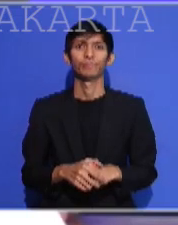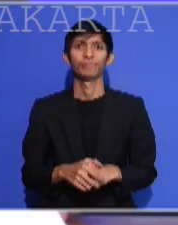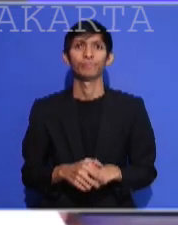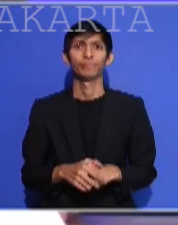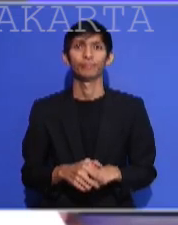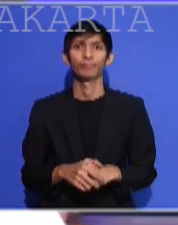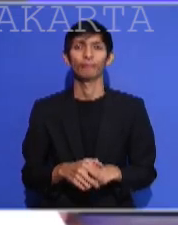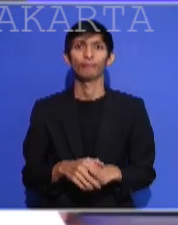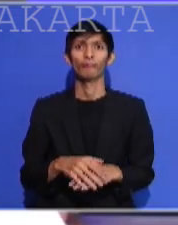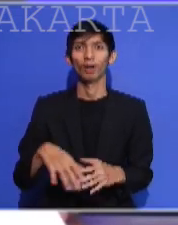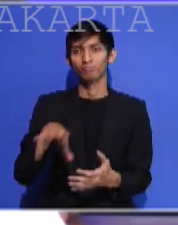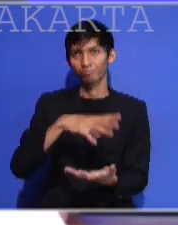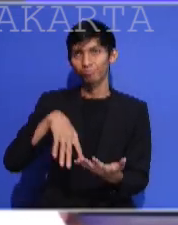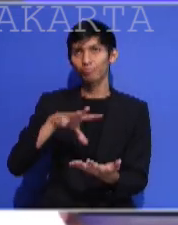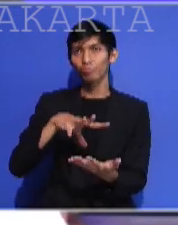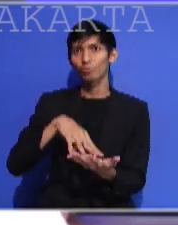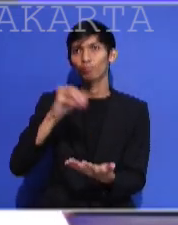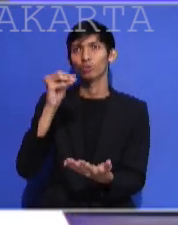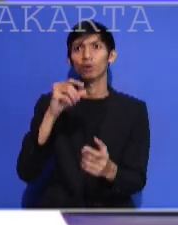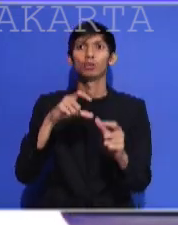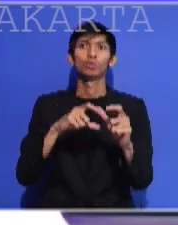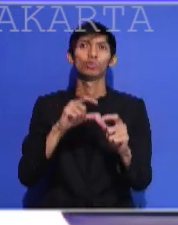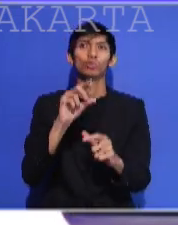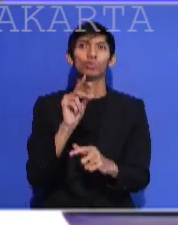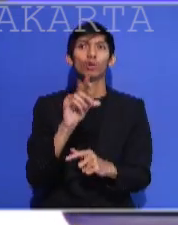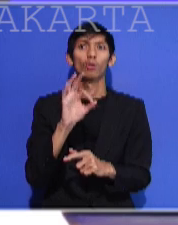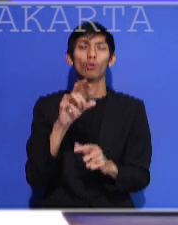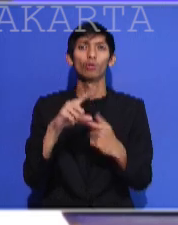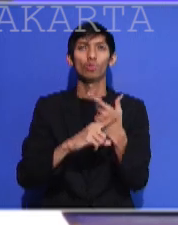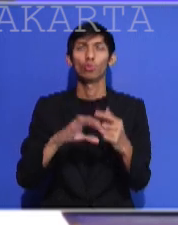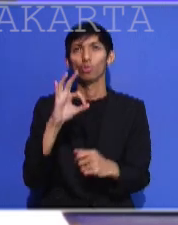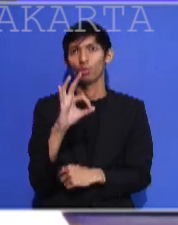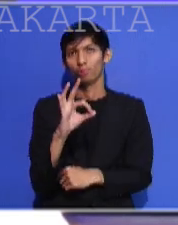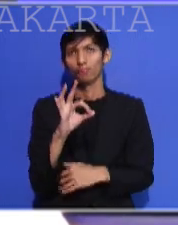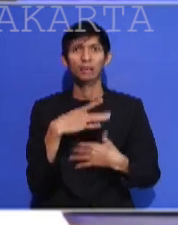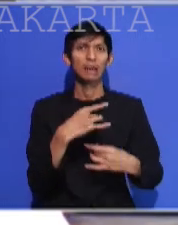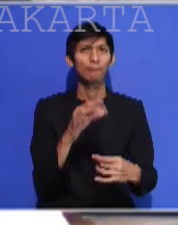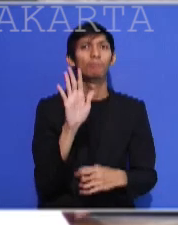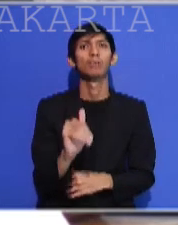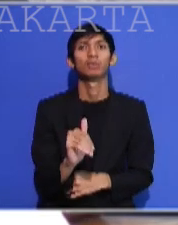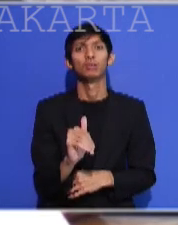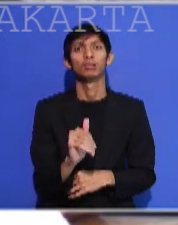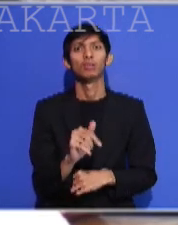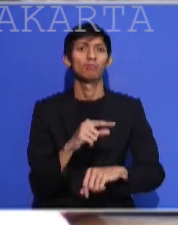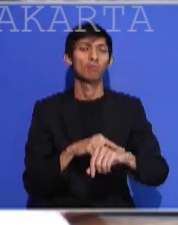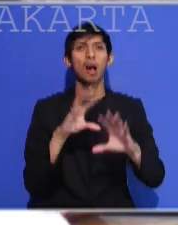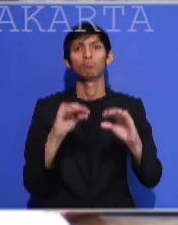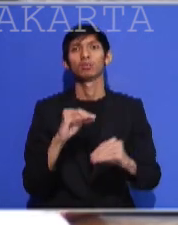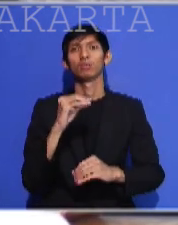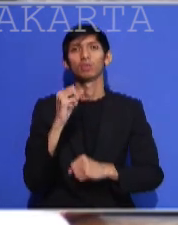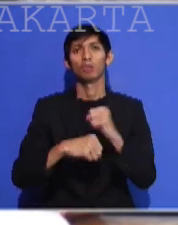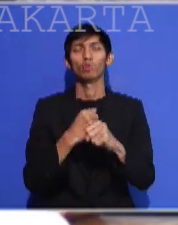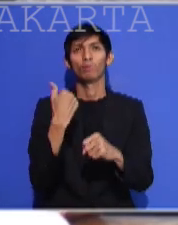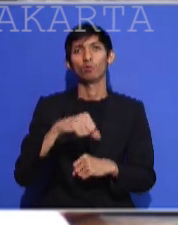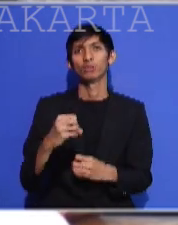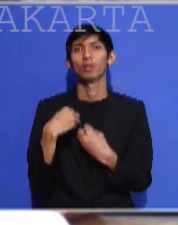kawasan wisata puncak Suroloyo masih menjadi magnet utama masyarakat Kulon Progo untuk menghabiskan momen liburan tahun baru Islam 1